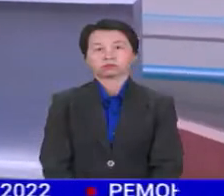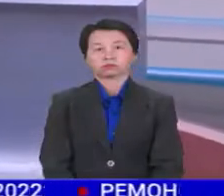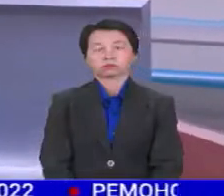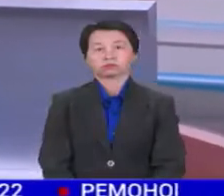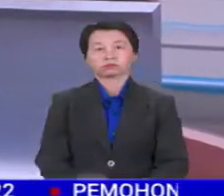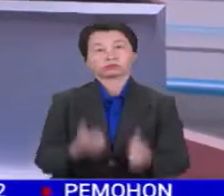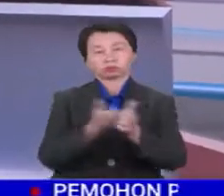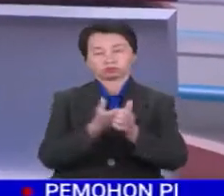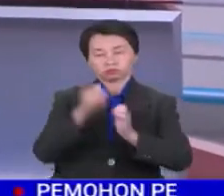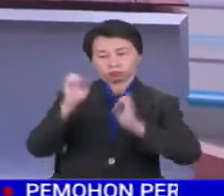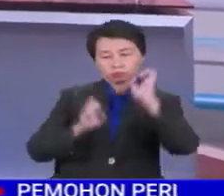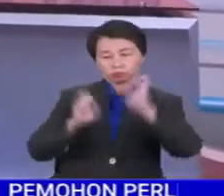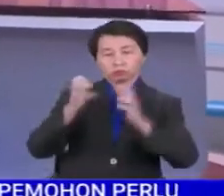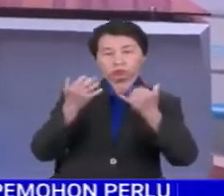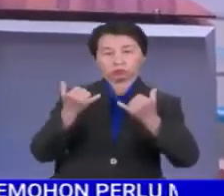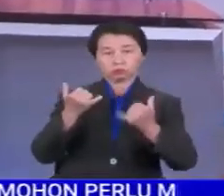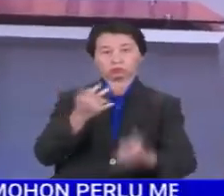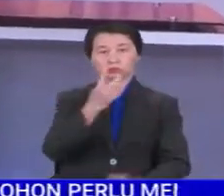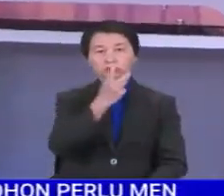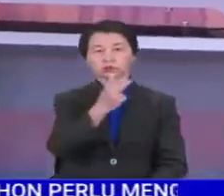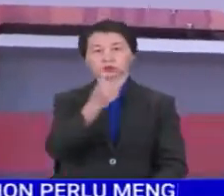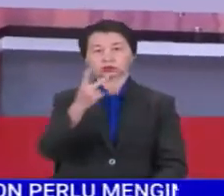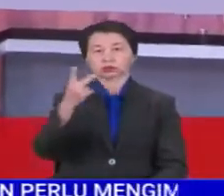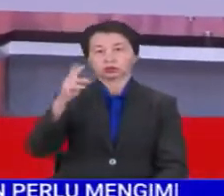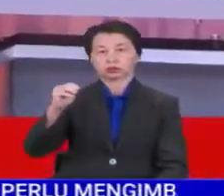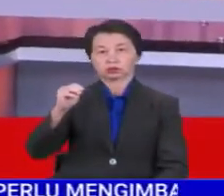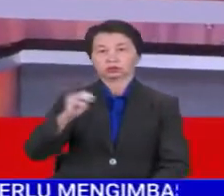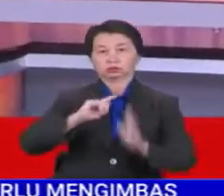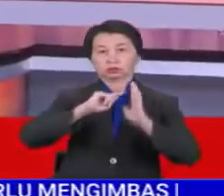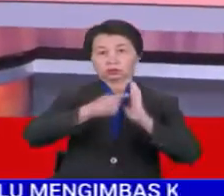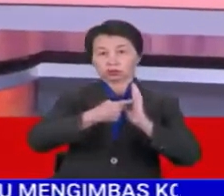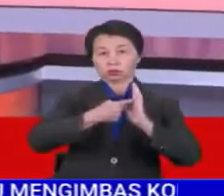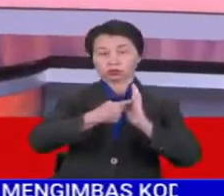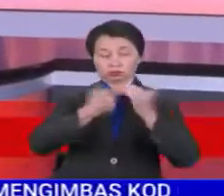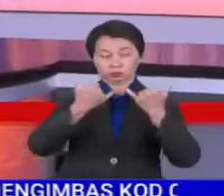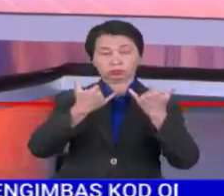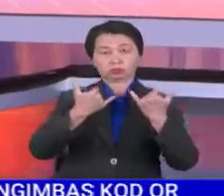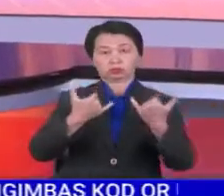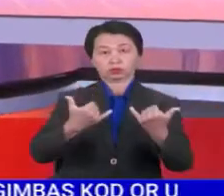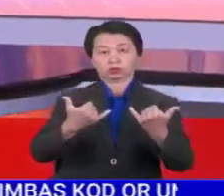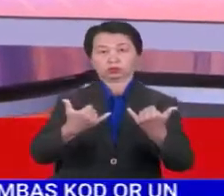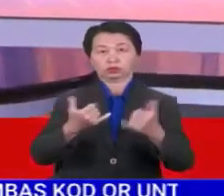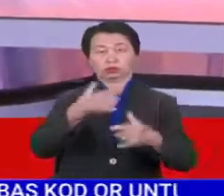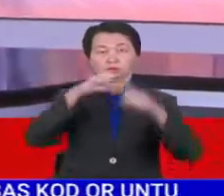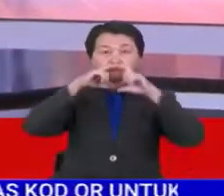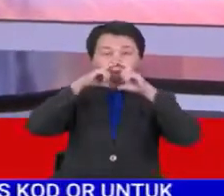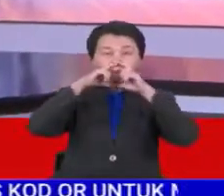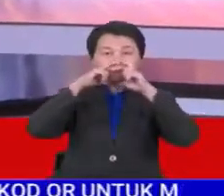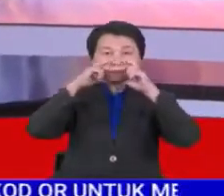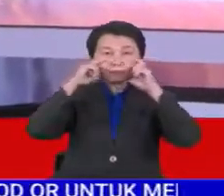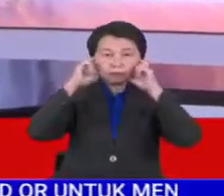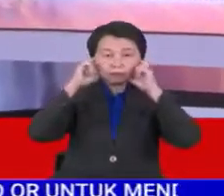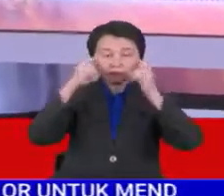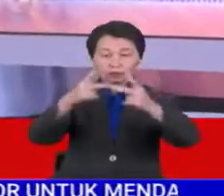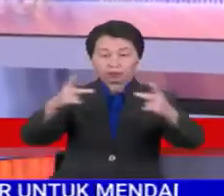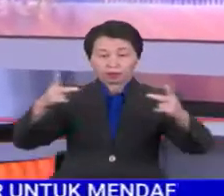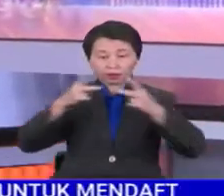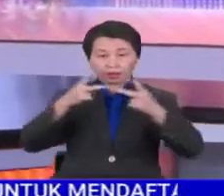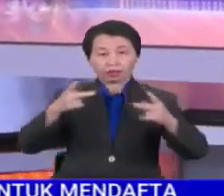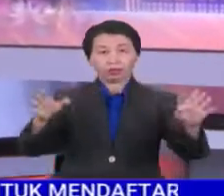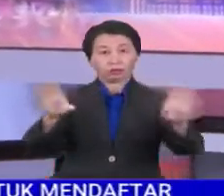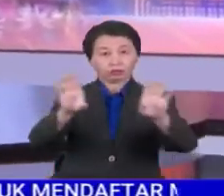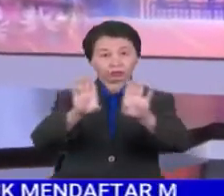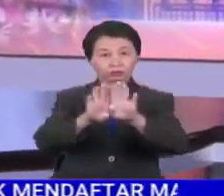Saudara, berdasarkan penilaian semasa Kementerian Kesihatan KKM, berkuat kuasa serta-merta, pemakaian pelitup muka dalam kawasan